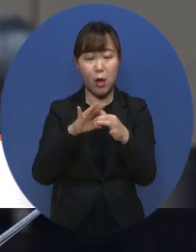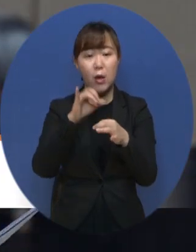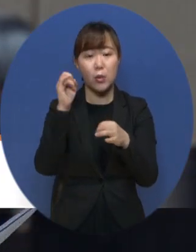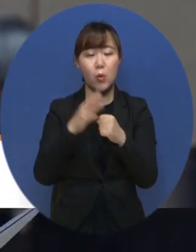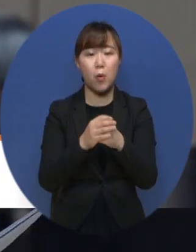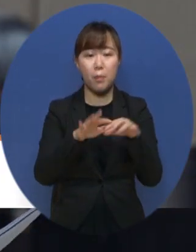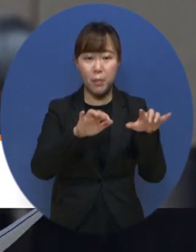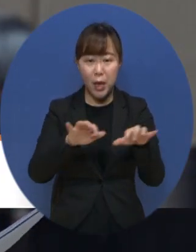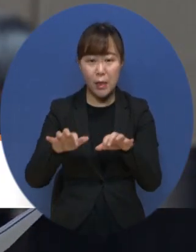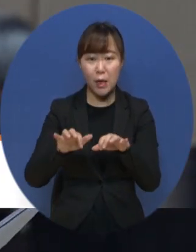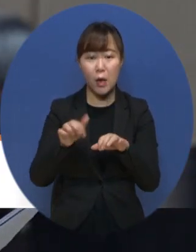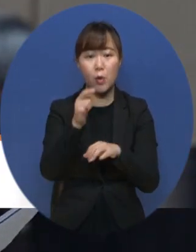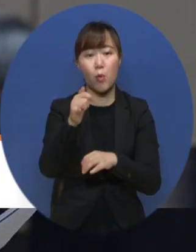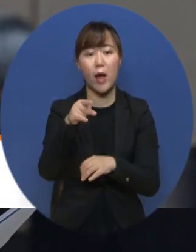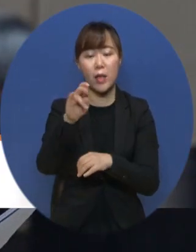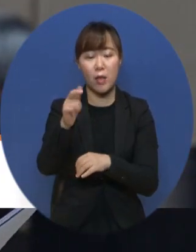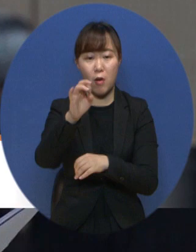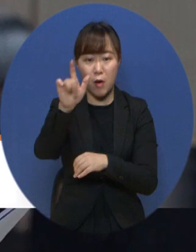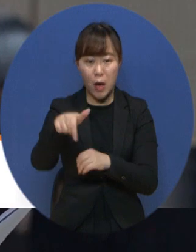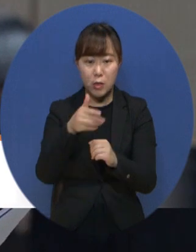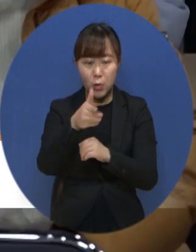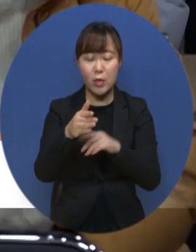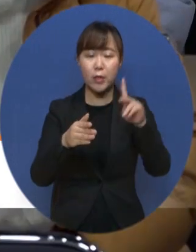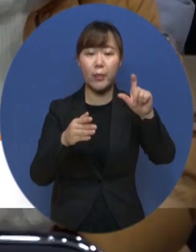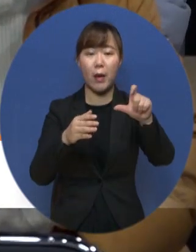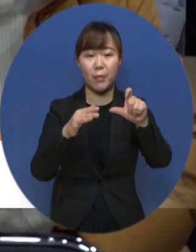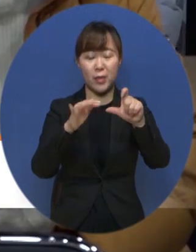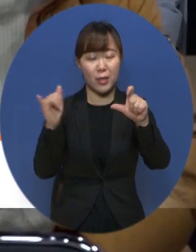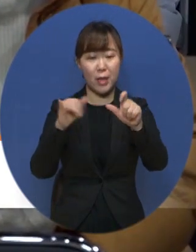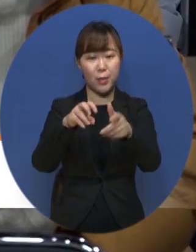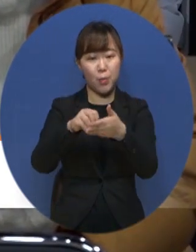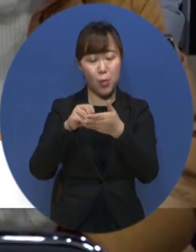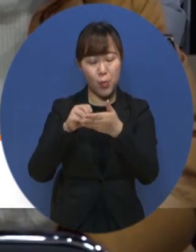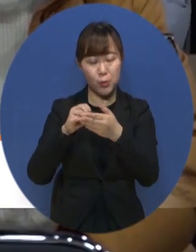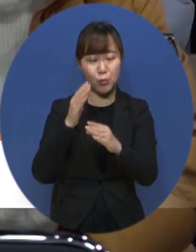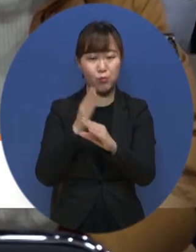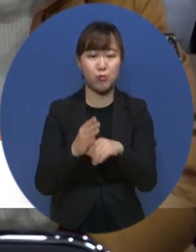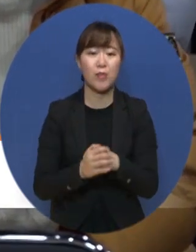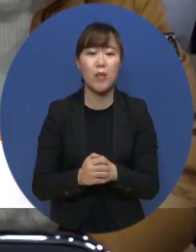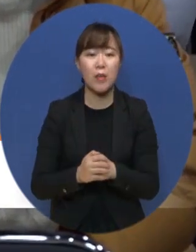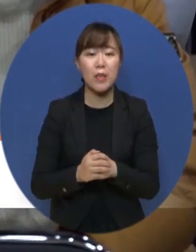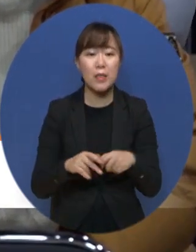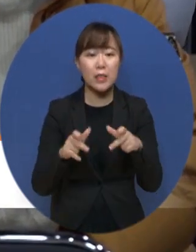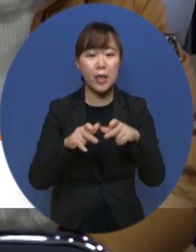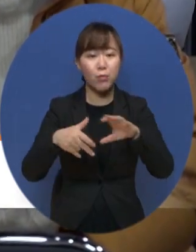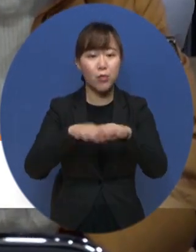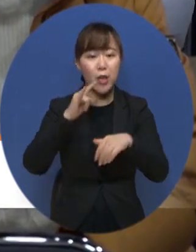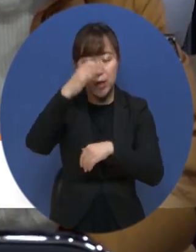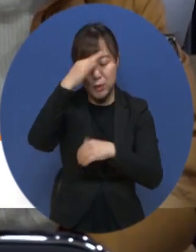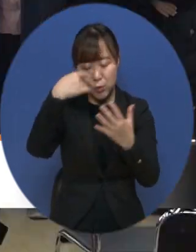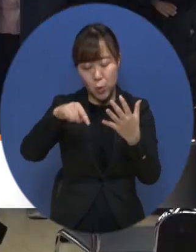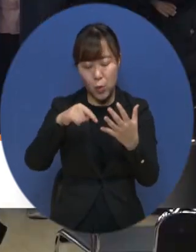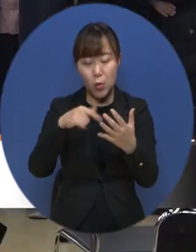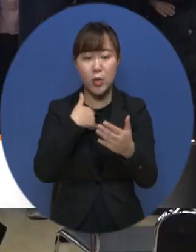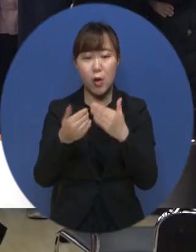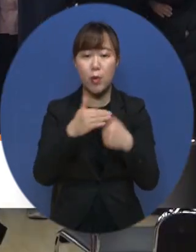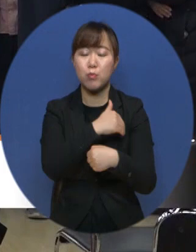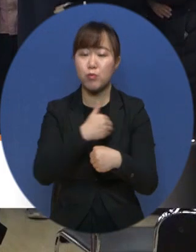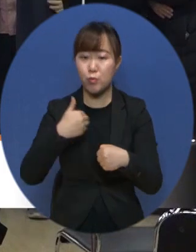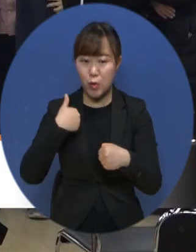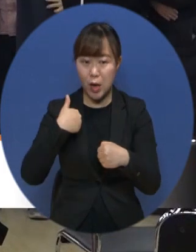피아노와 관현악 전공으로 15명의 입학생을 모집합니다. 장애인 문화예술 교육 경험이 풍부한